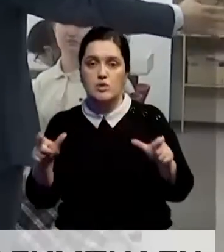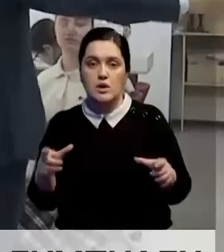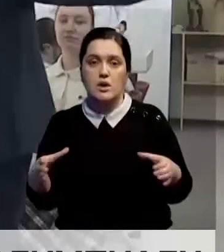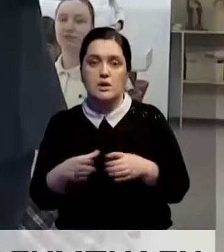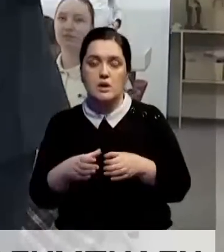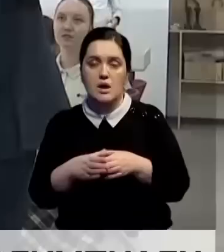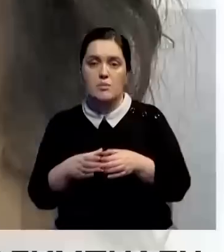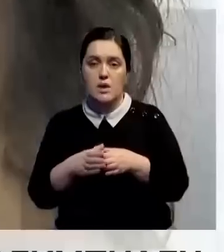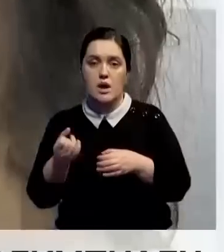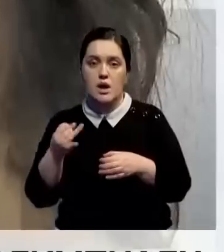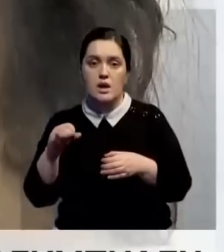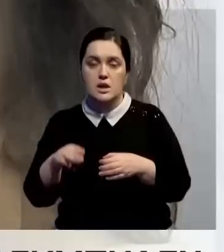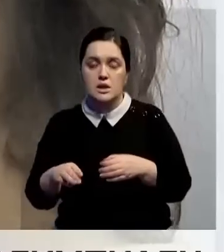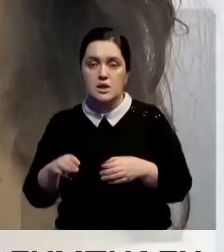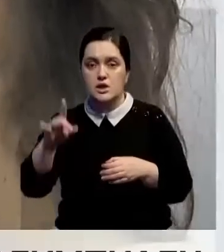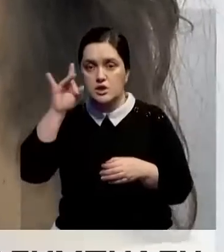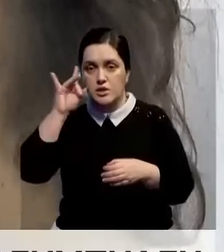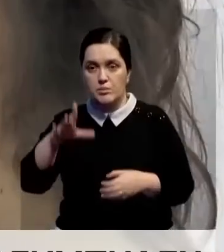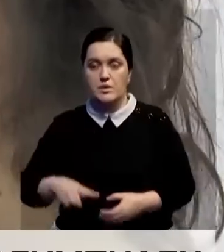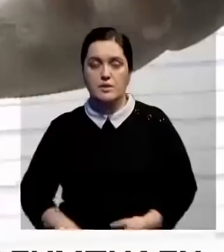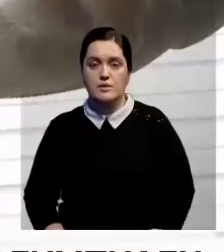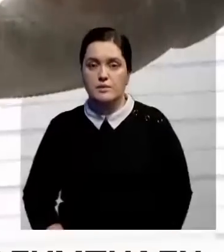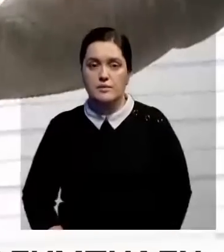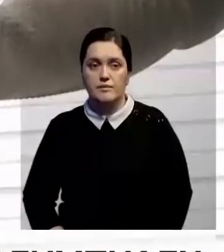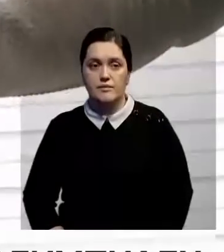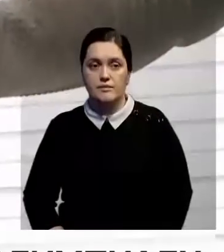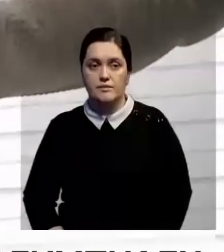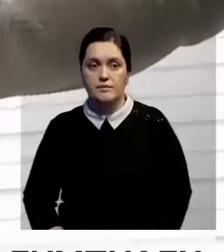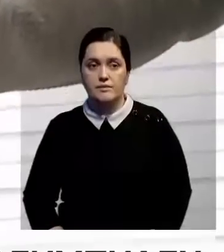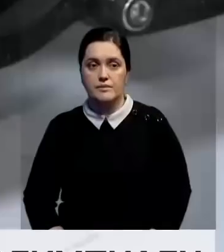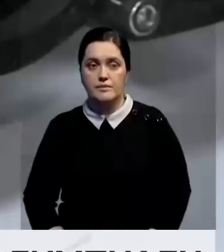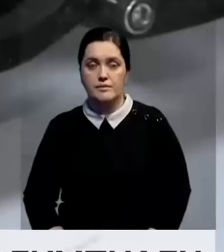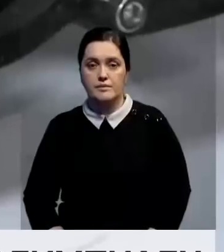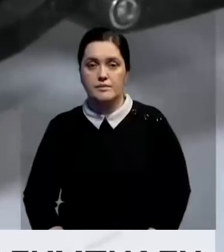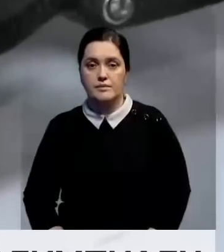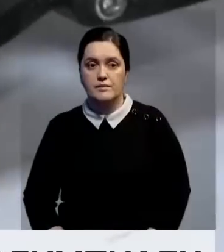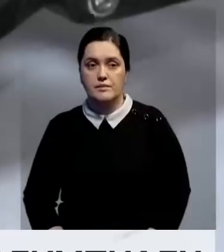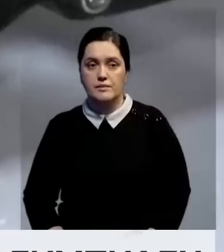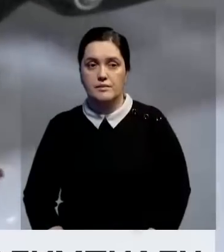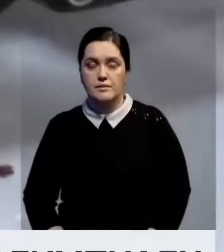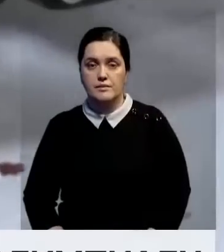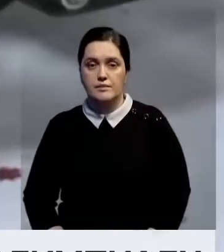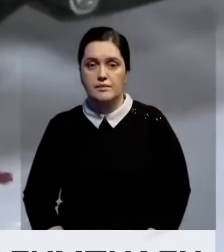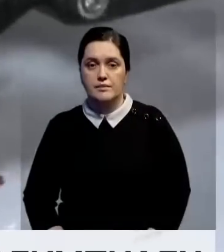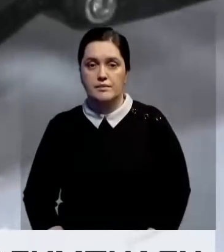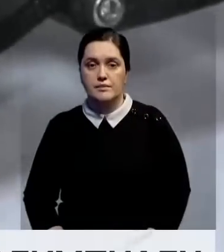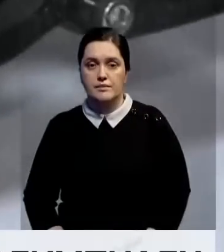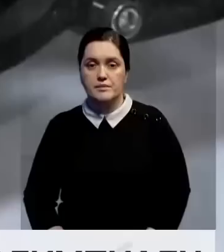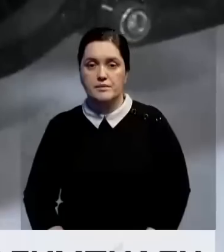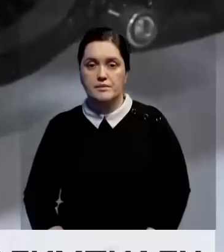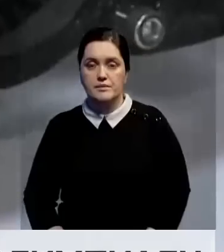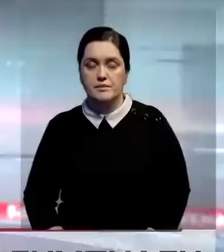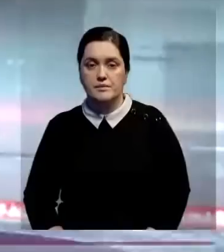участниц IT-чемпионатов. Вячеслав Ветлугин и Дмитрий Пыхтин. Восточно-Казахстанская область. Хабар-24.